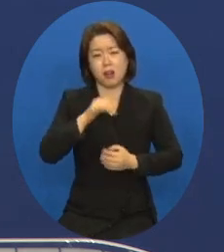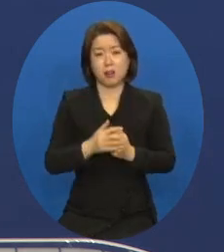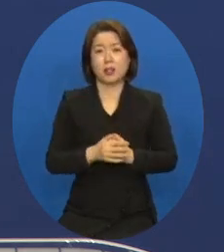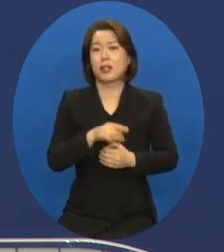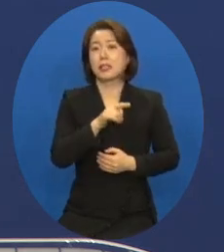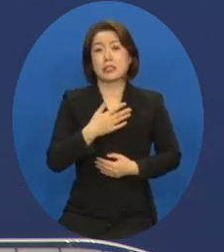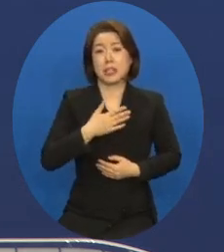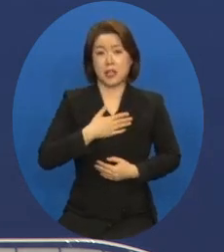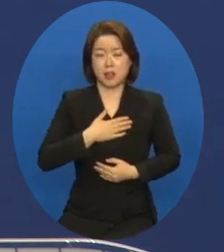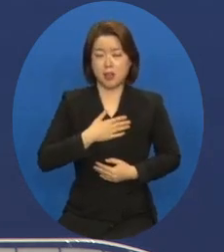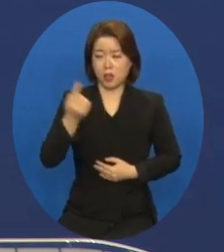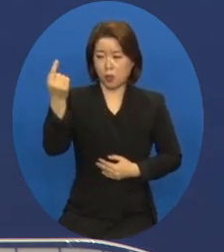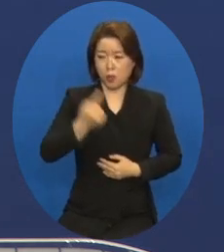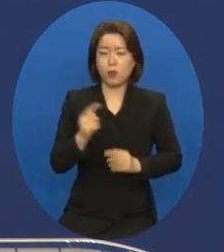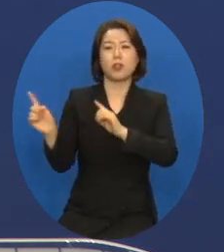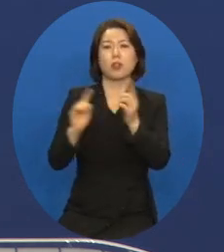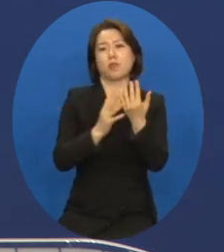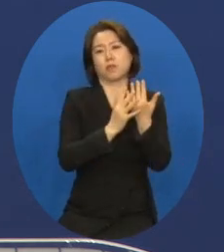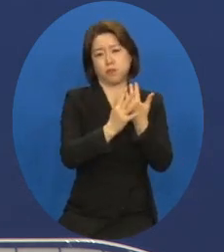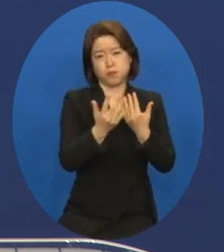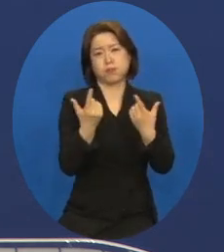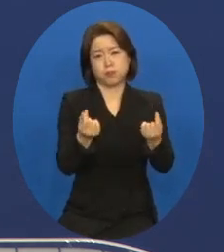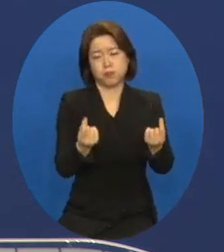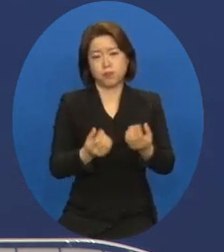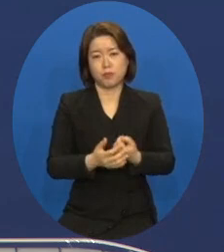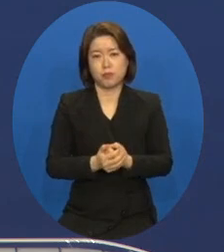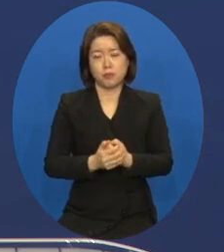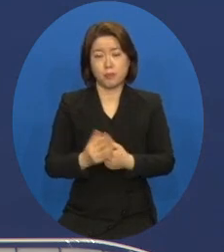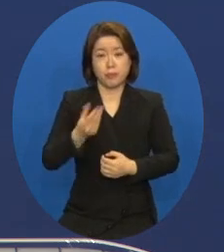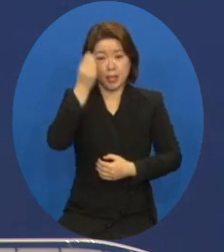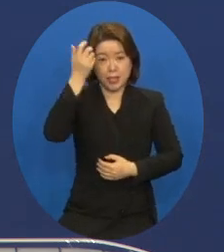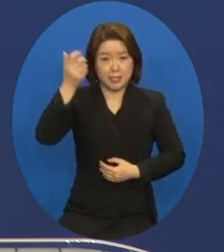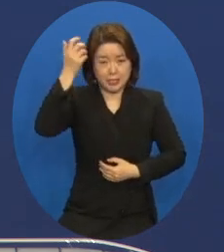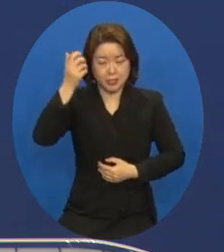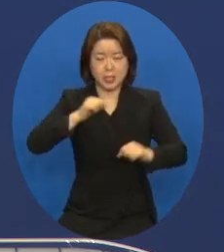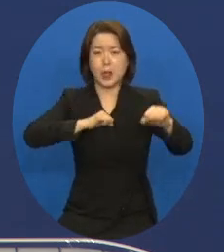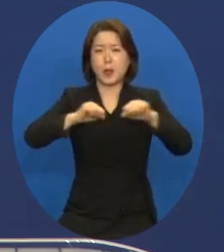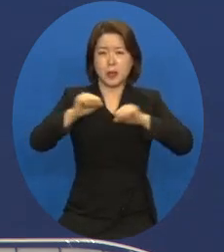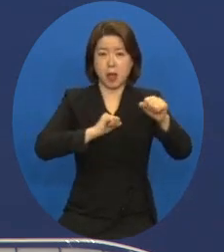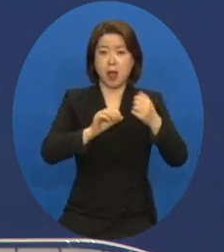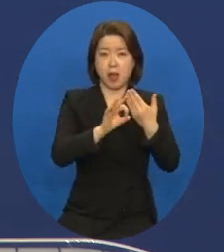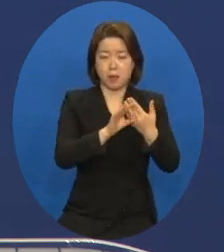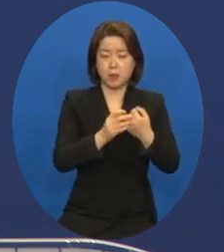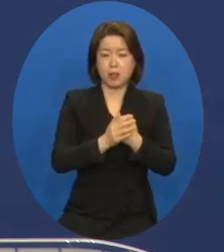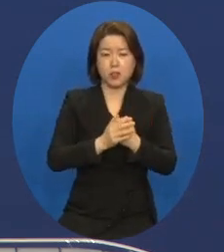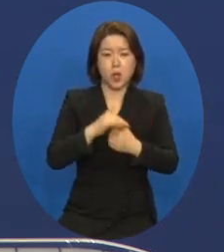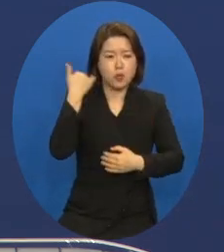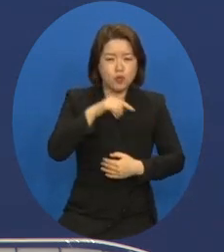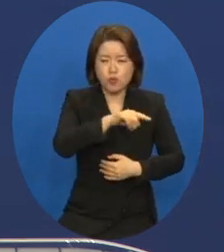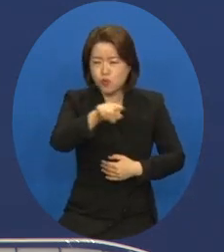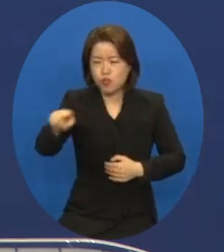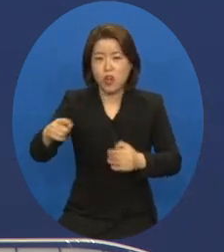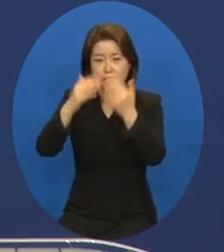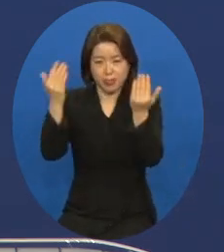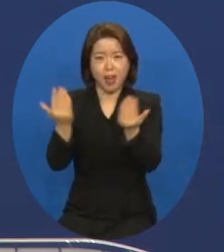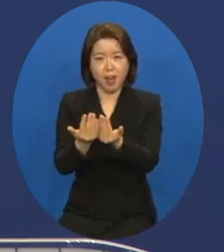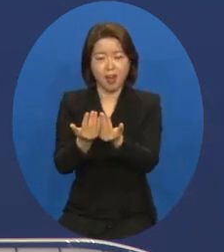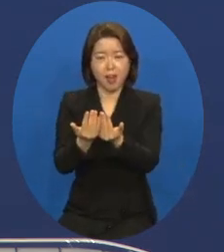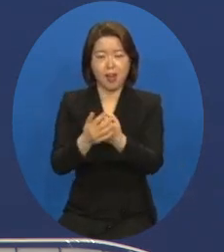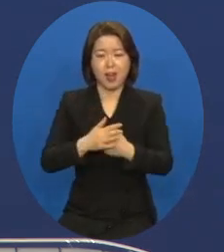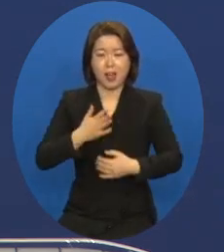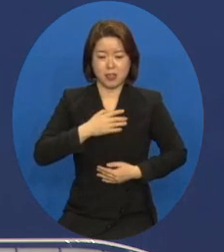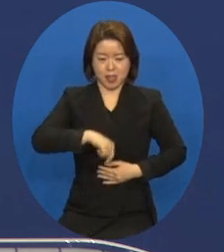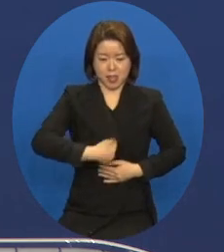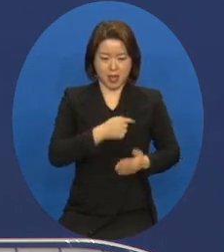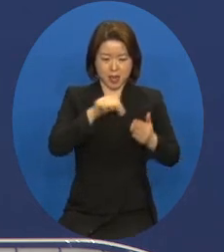그것이 저에게 기만 붕 이지요 성령께서 역사 하시면 누구나 다 자기 안에 있던